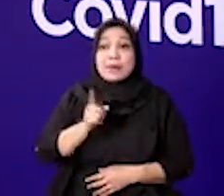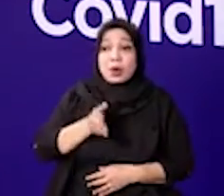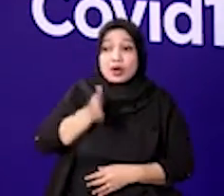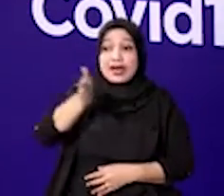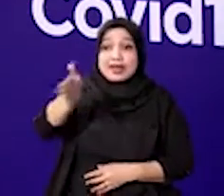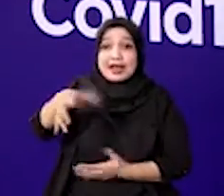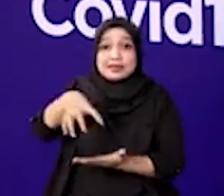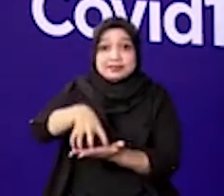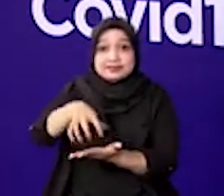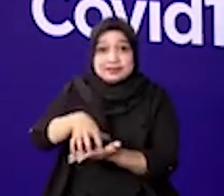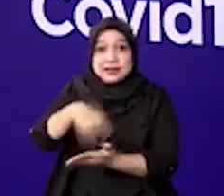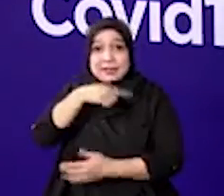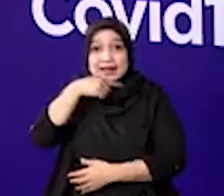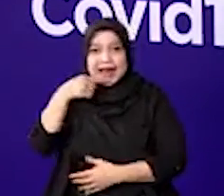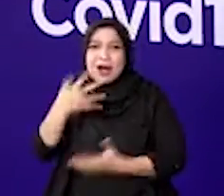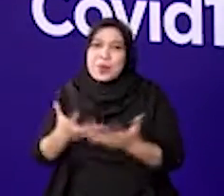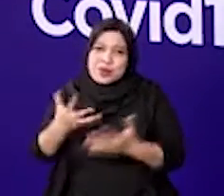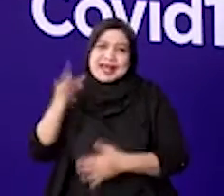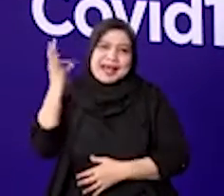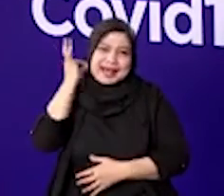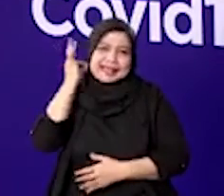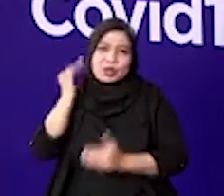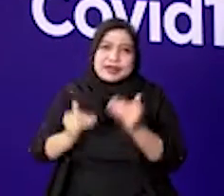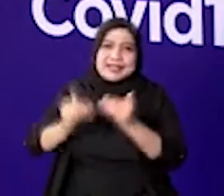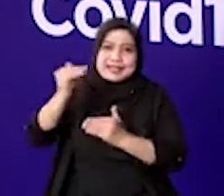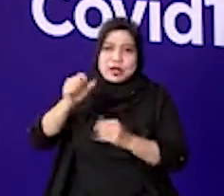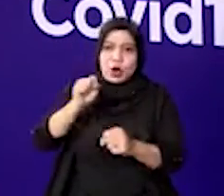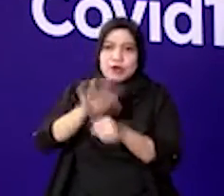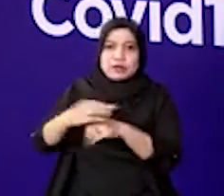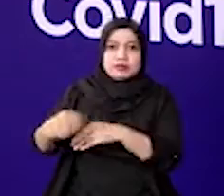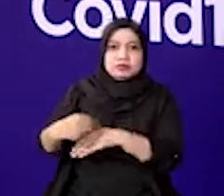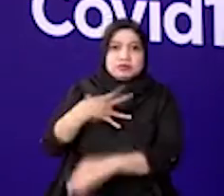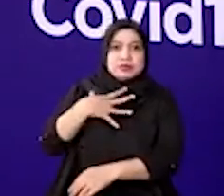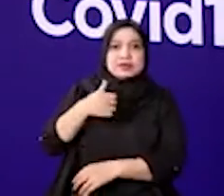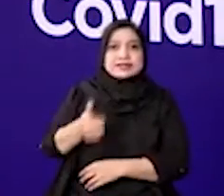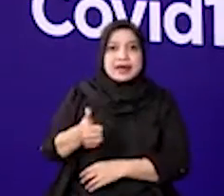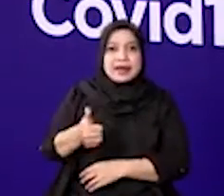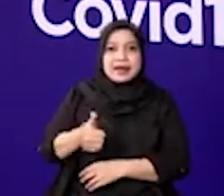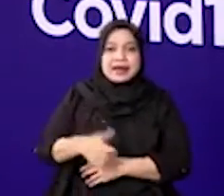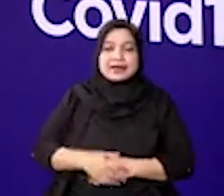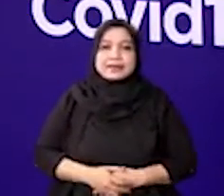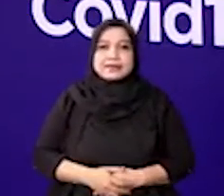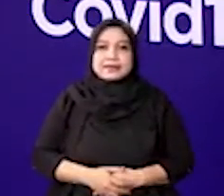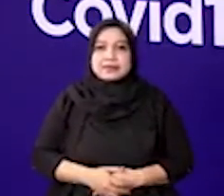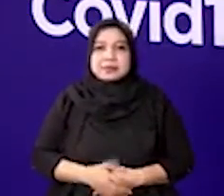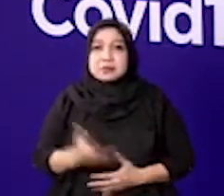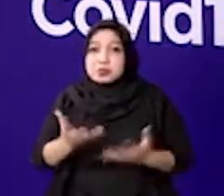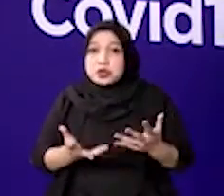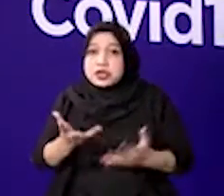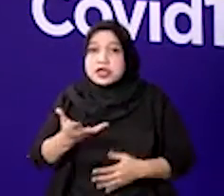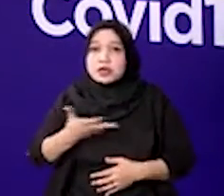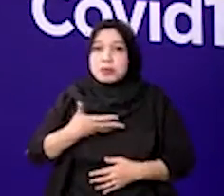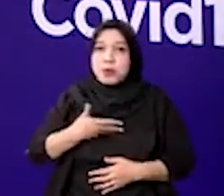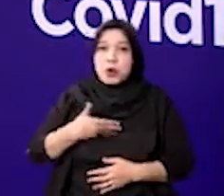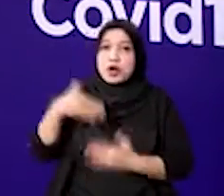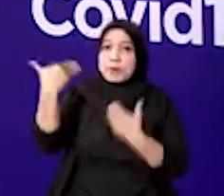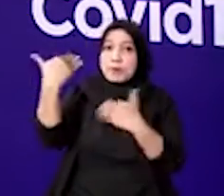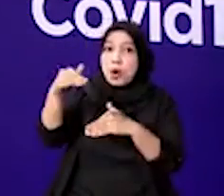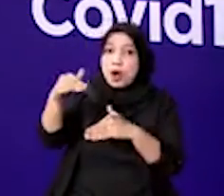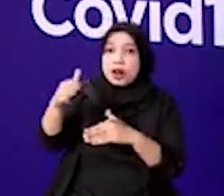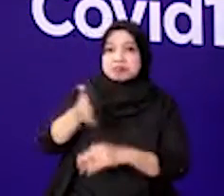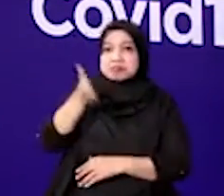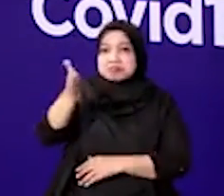mau itu jalan-jalan ee ke mall begitu mau jalan-jalan ke mana pun beresiko ee ke zona